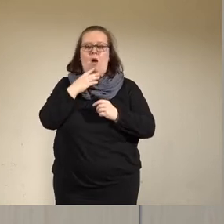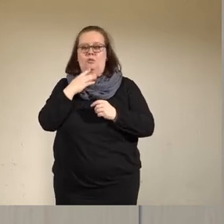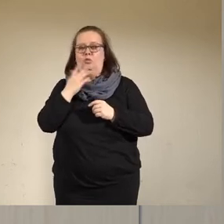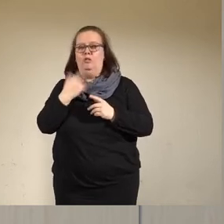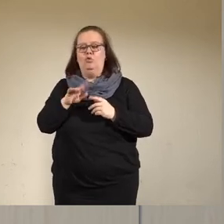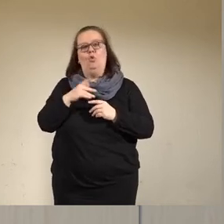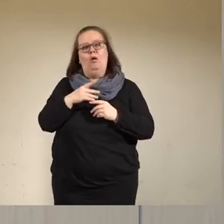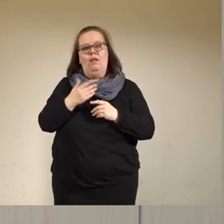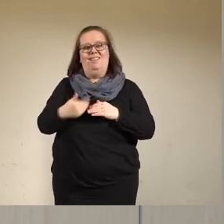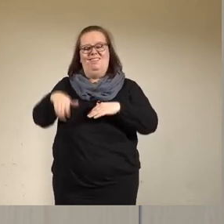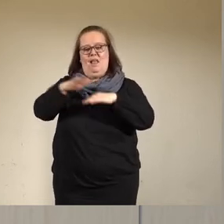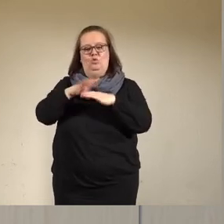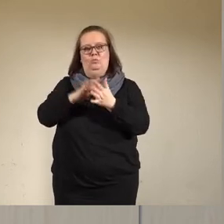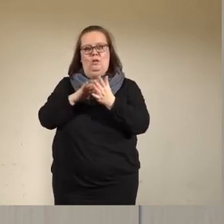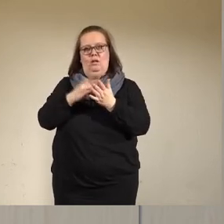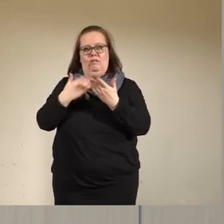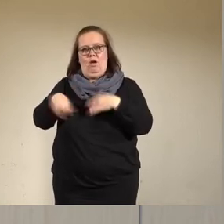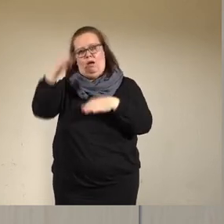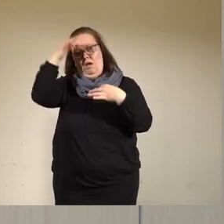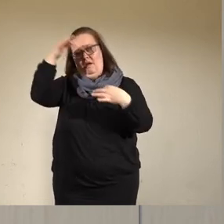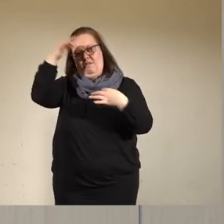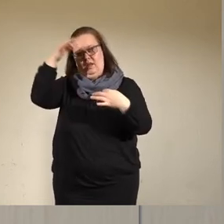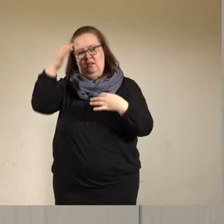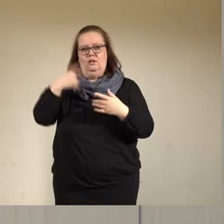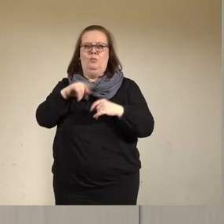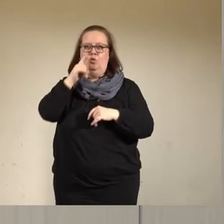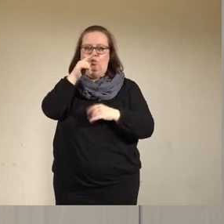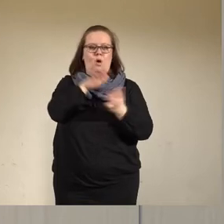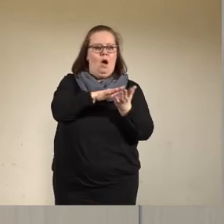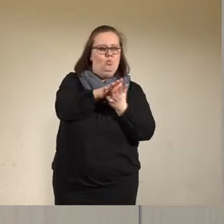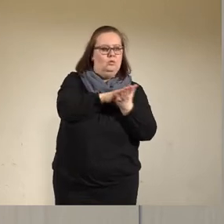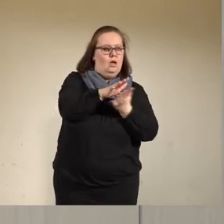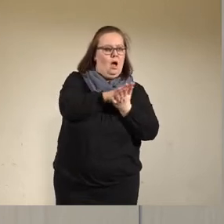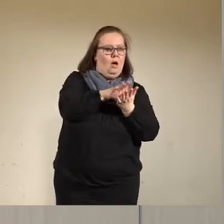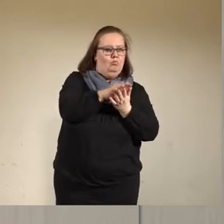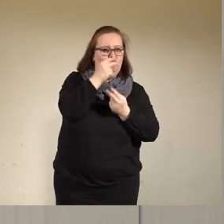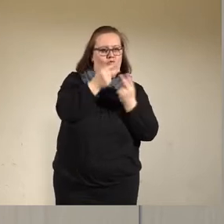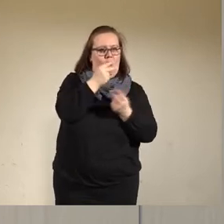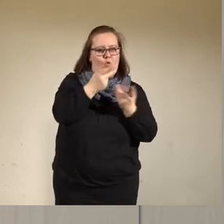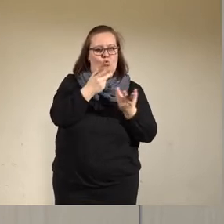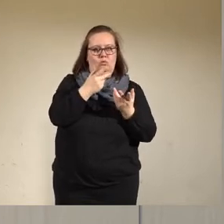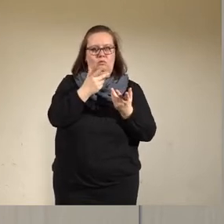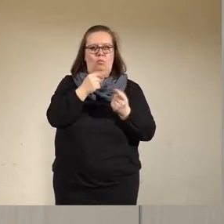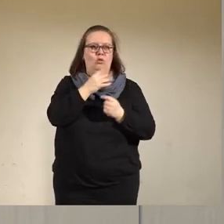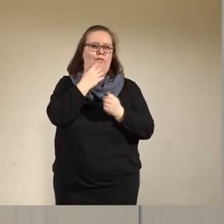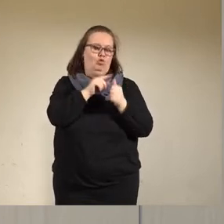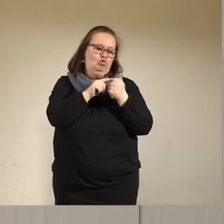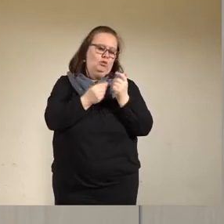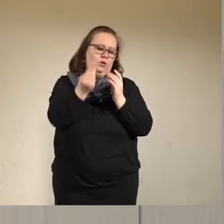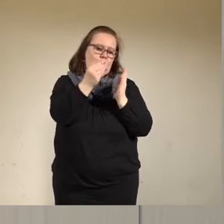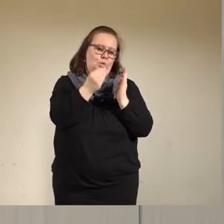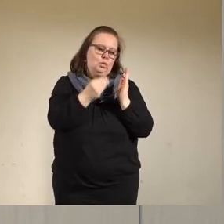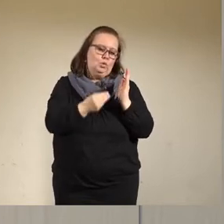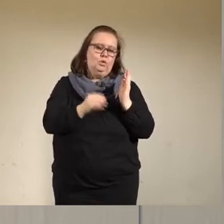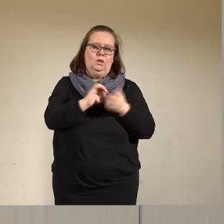frei erfunden wurden, haben sie sich quasi nur mit der Ausgabenseite beschäftigt. Jeder durfte seine Wunschprojekte